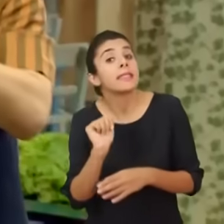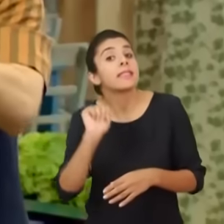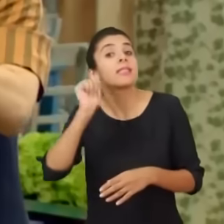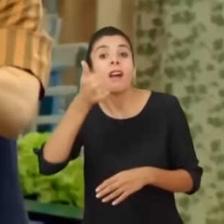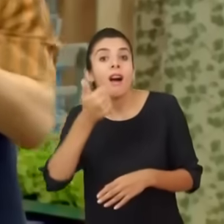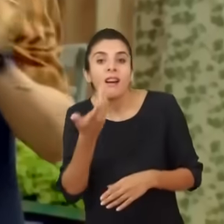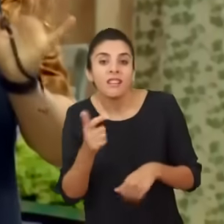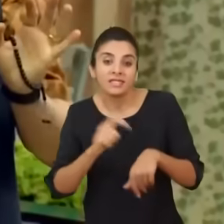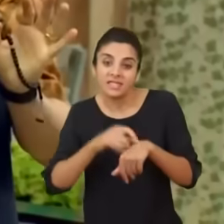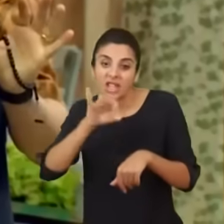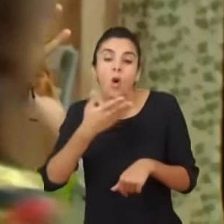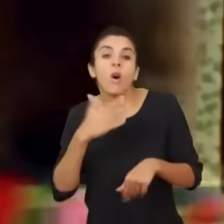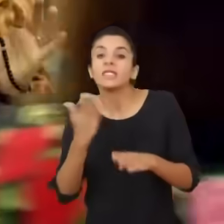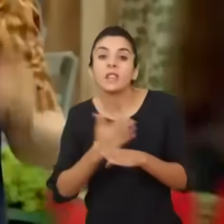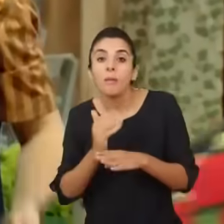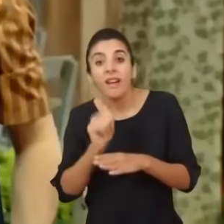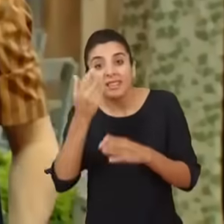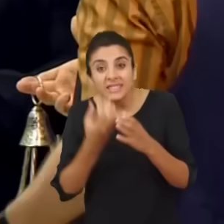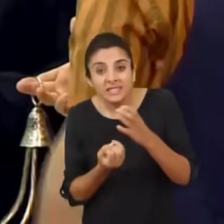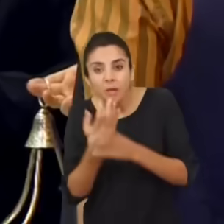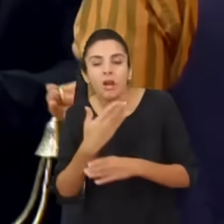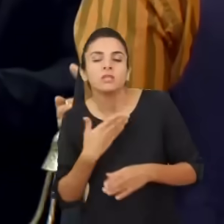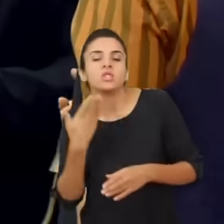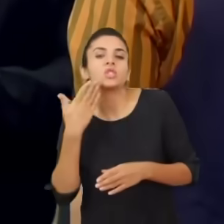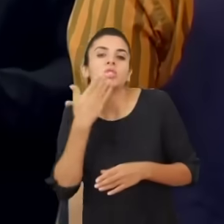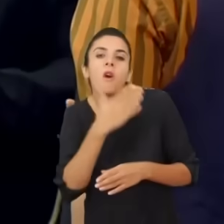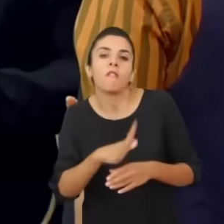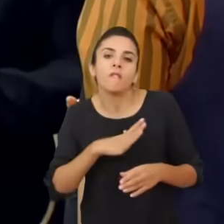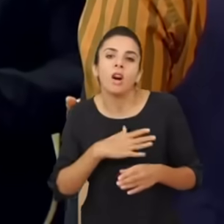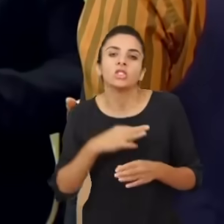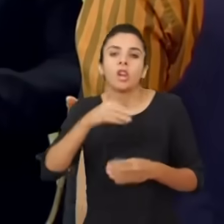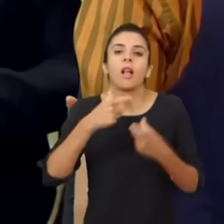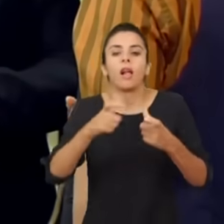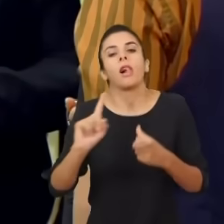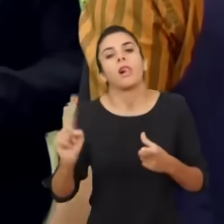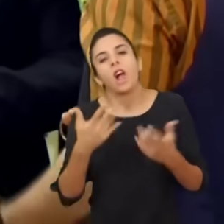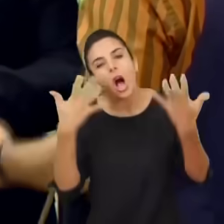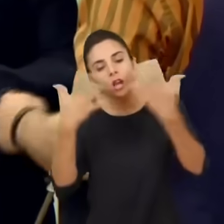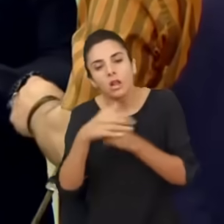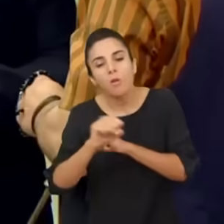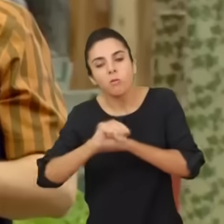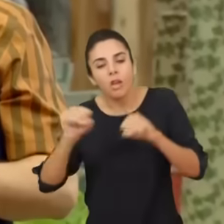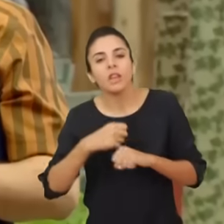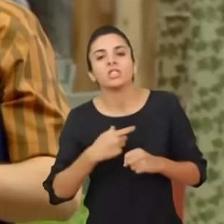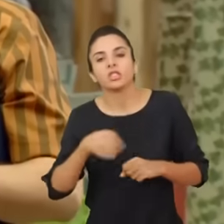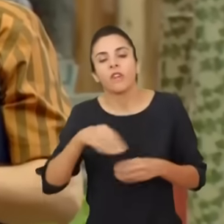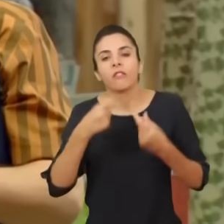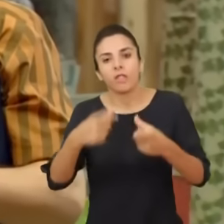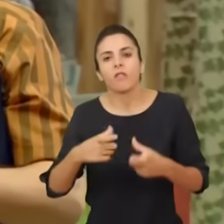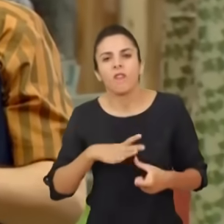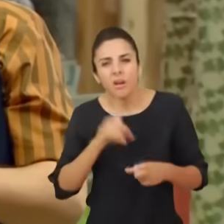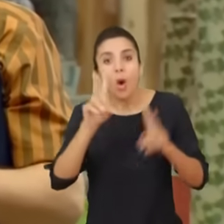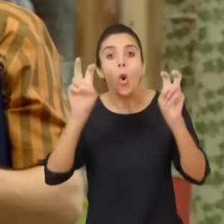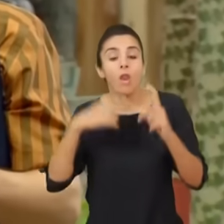itibaren iftardan sonra çay servisimiz başlıyor, uyandırayım. Ben Mehmet'le konuştum, o koli meselesini hallediyor ya. Koli